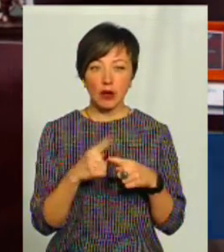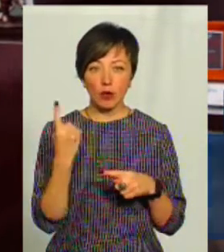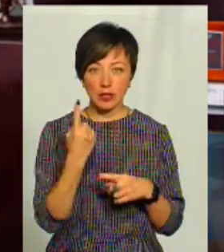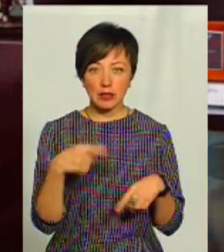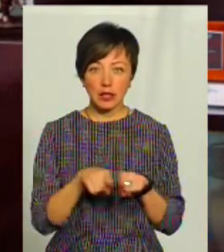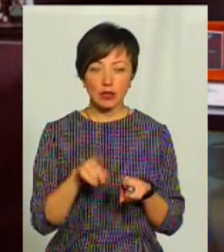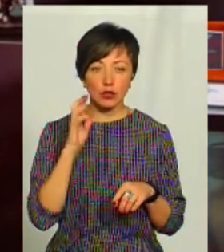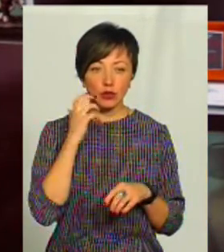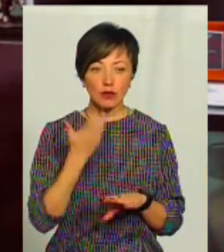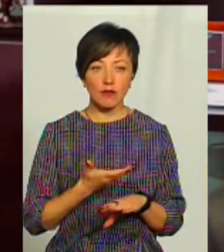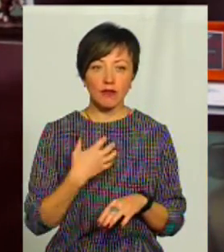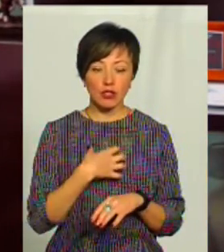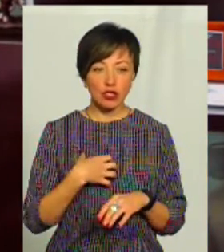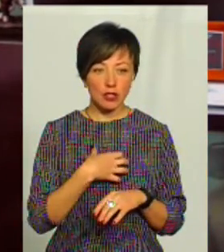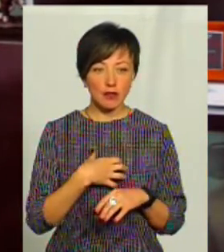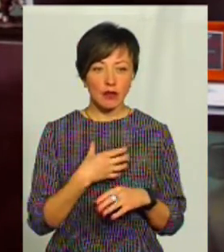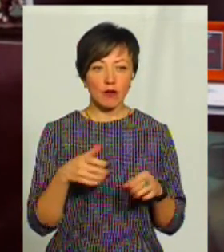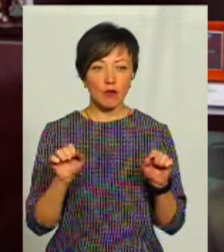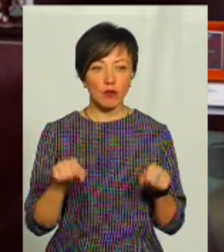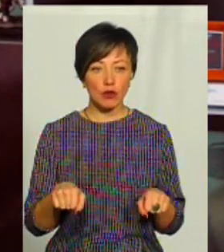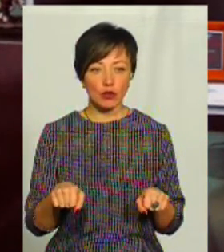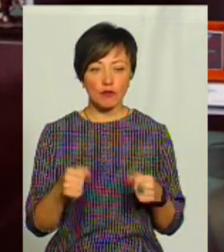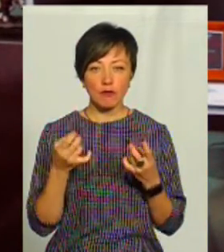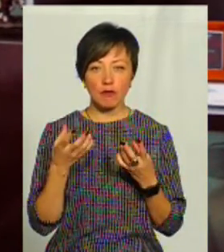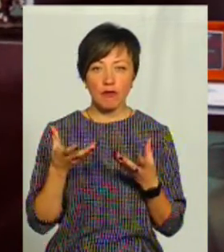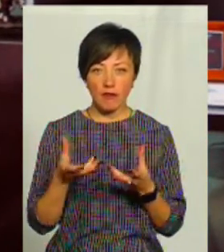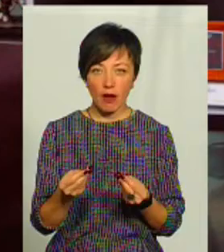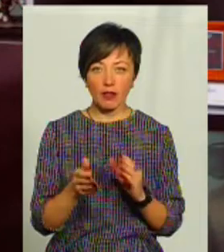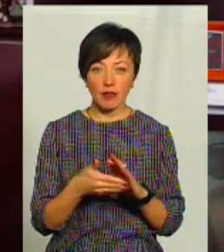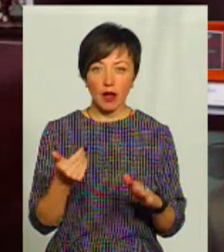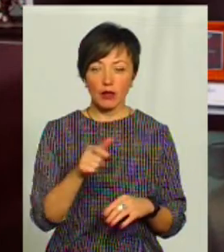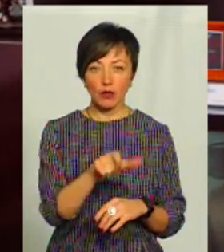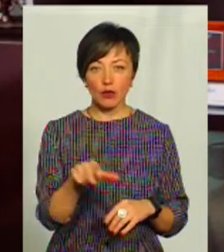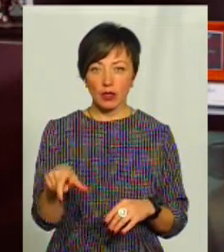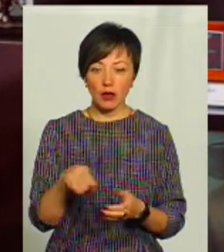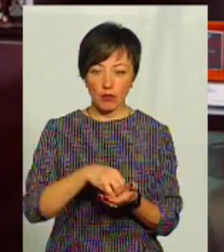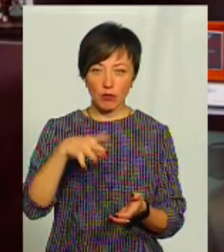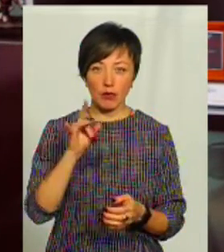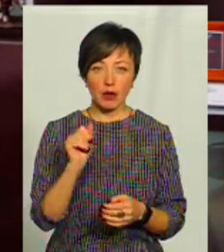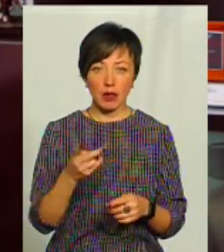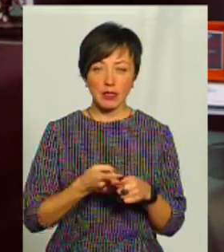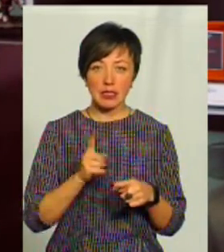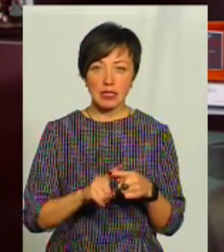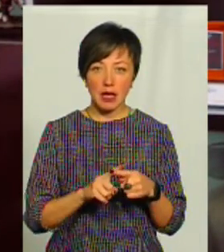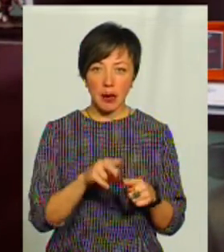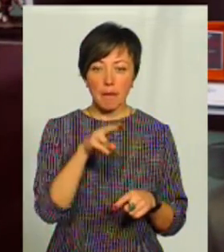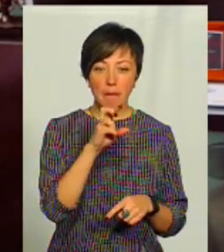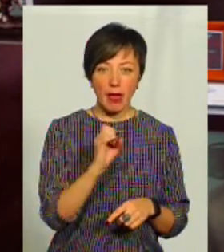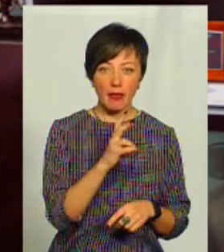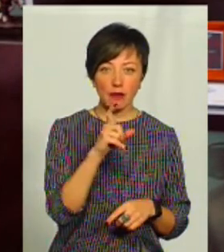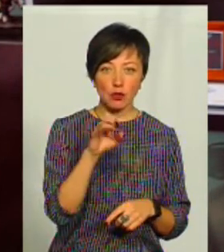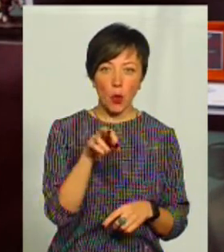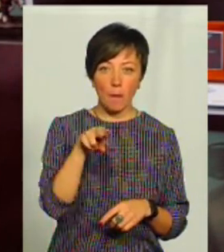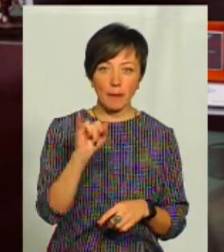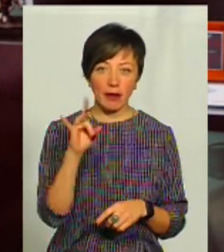таких серйозних і важливих, який може впливати і викликати у людей злоякісні пухлини – це бензопірен.